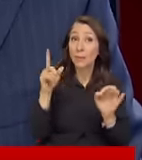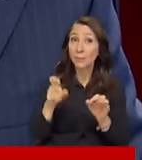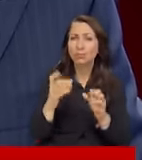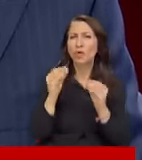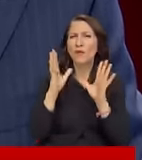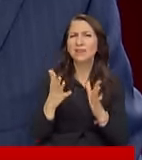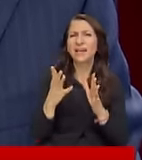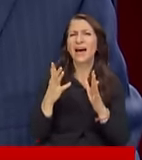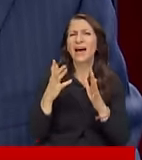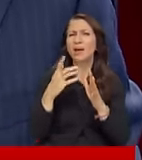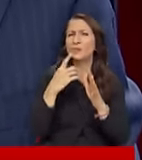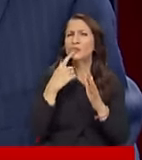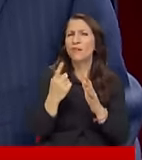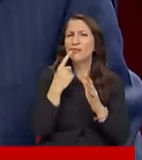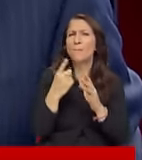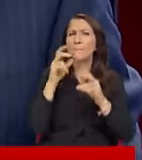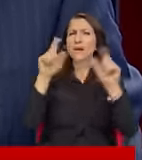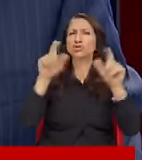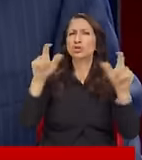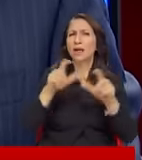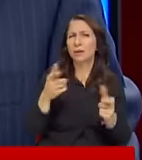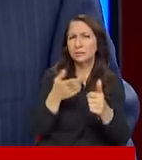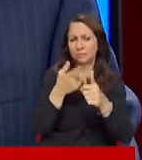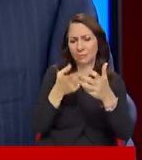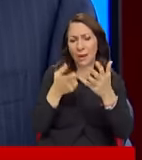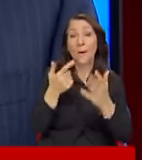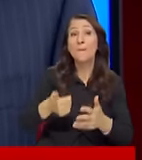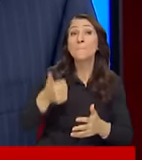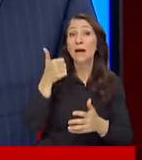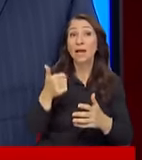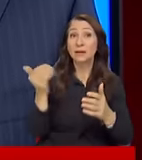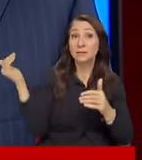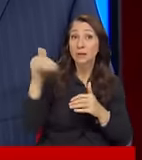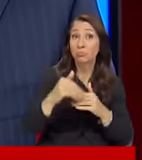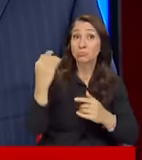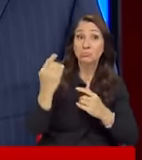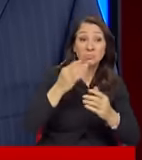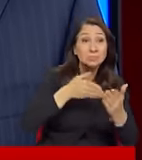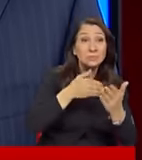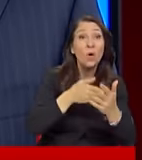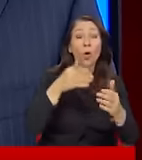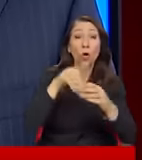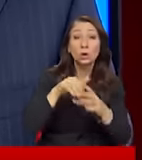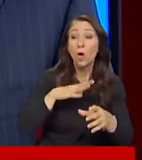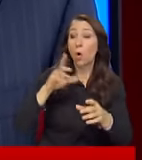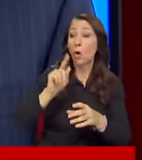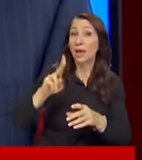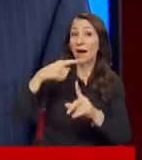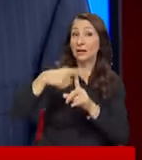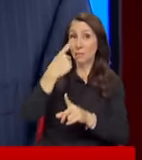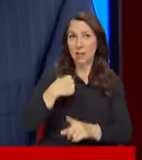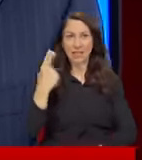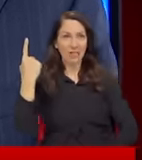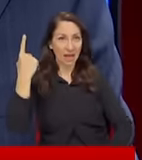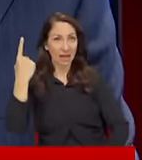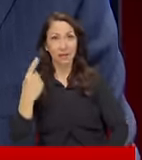pek çok polemiğe de neden olacak başlıklar bunlar. Bakanların sahada olması mı? Siz 17+1 ben tek